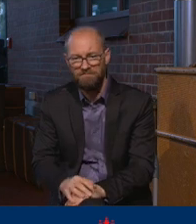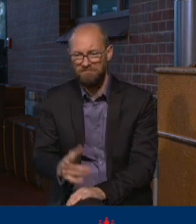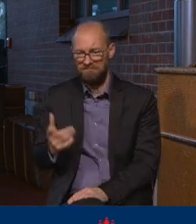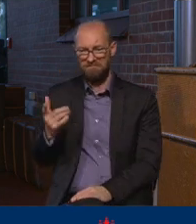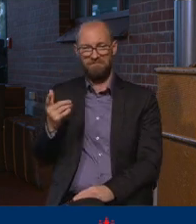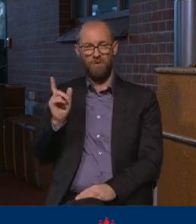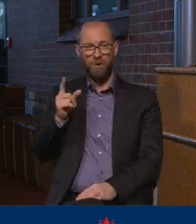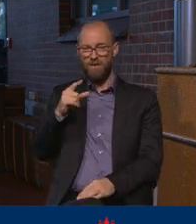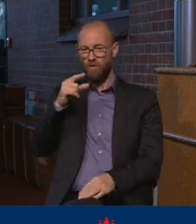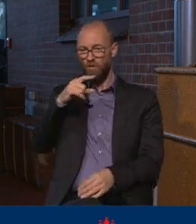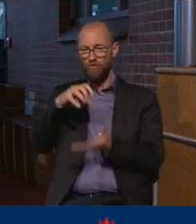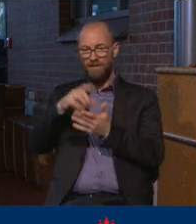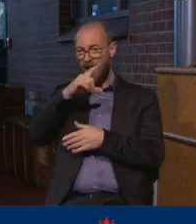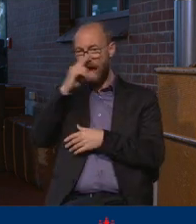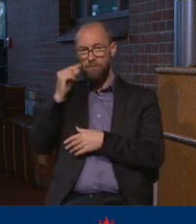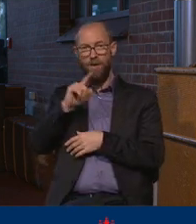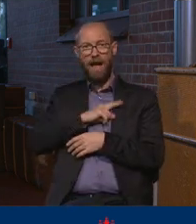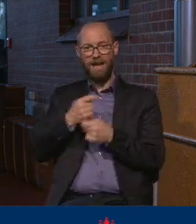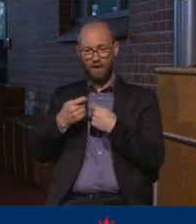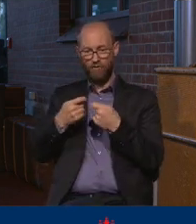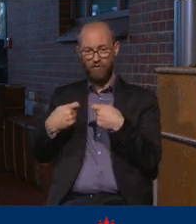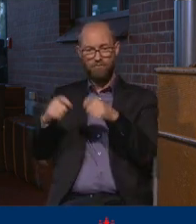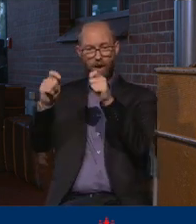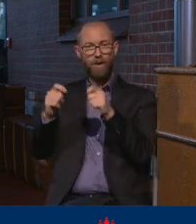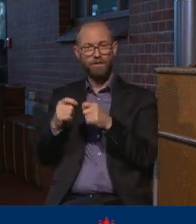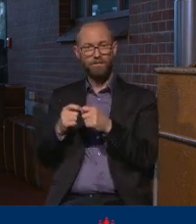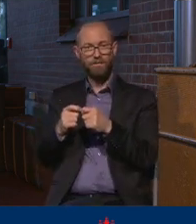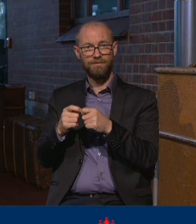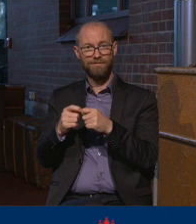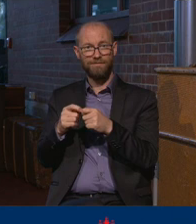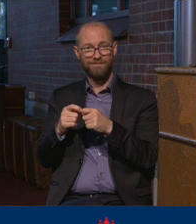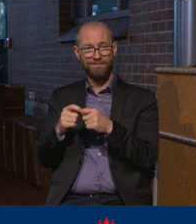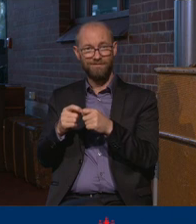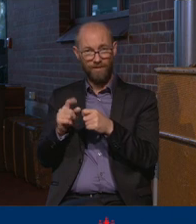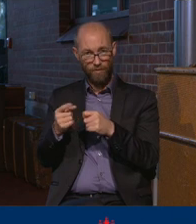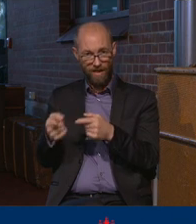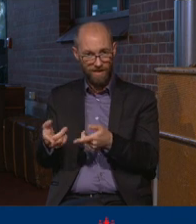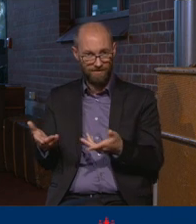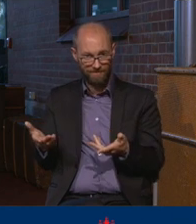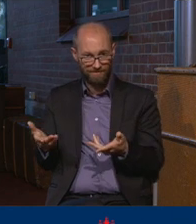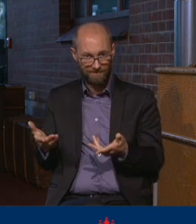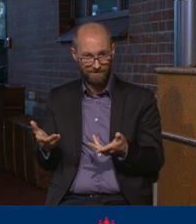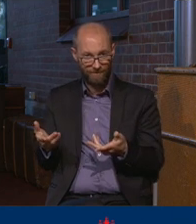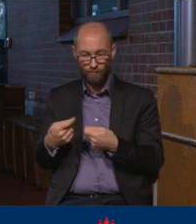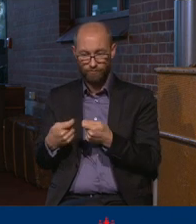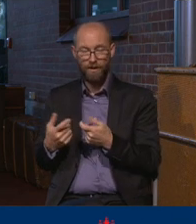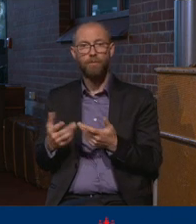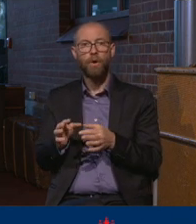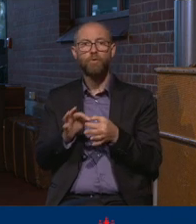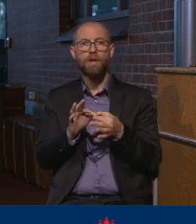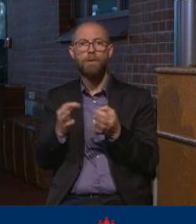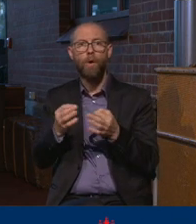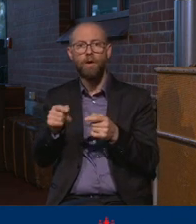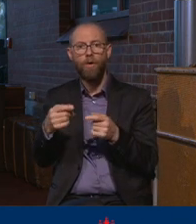bauen sollen und betreiben sollen das heißt wir haben ja zusammenhänge die auch genutzt werden müssen